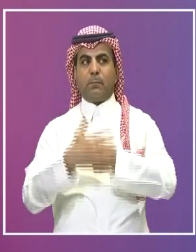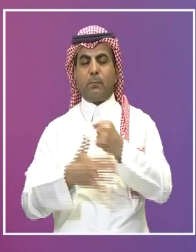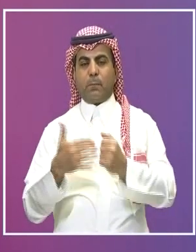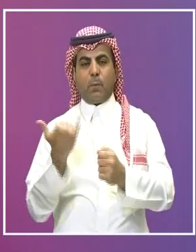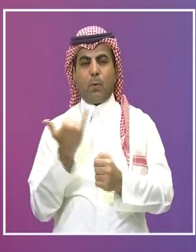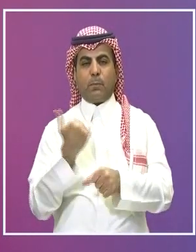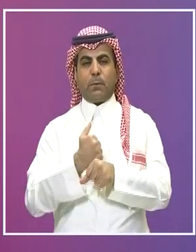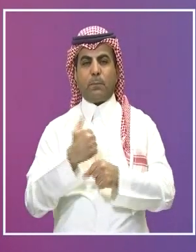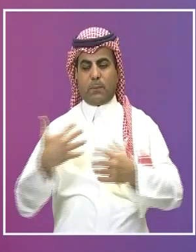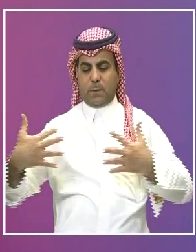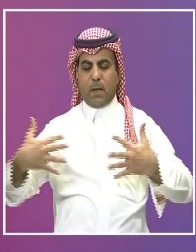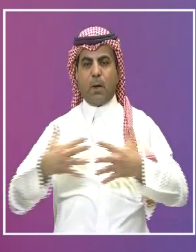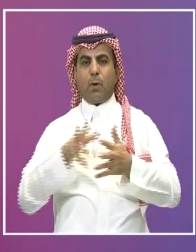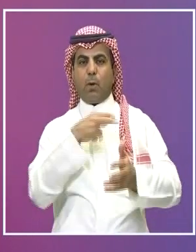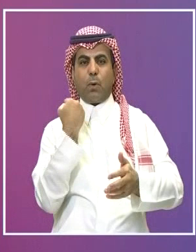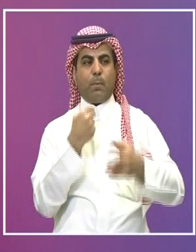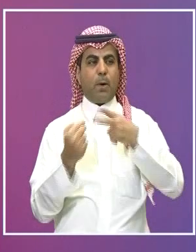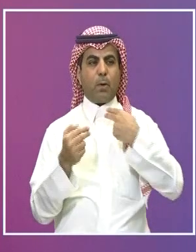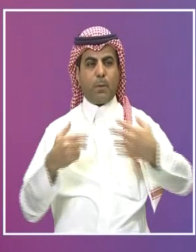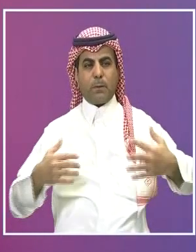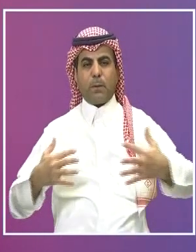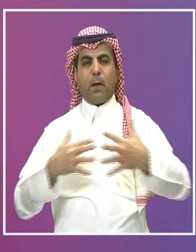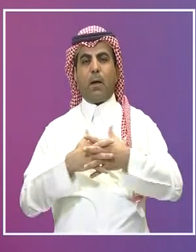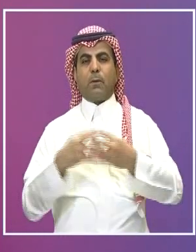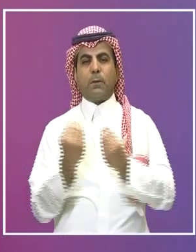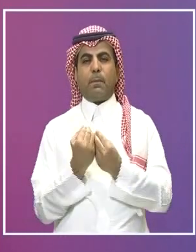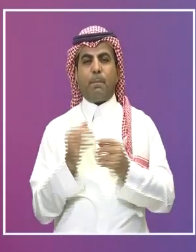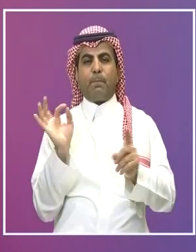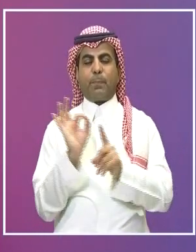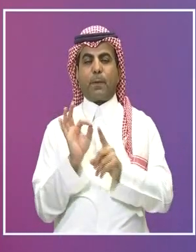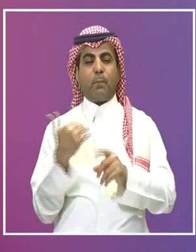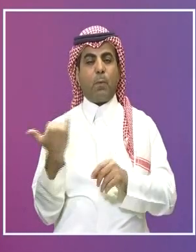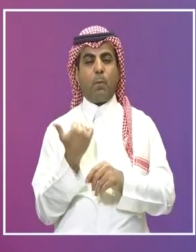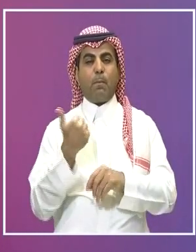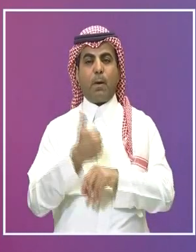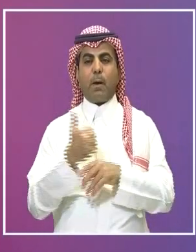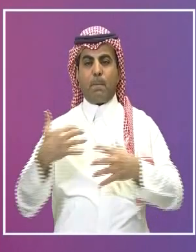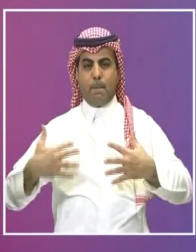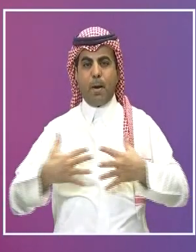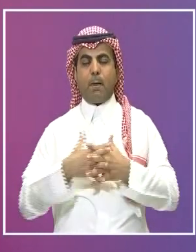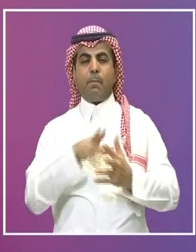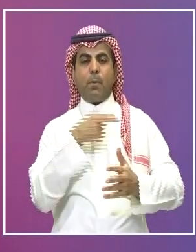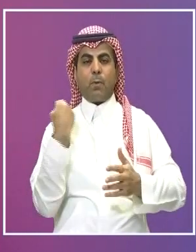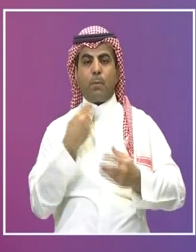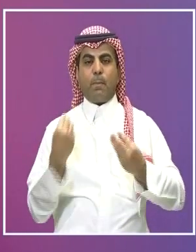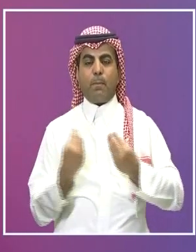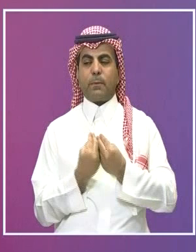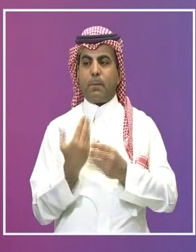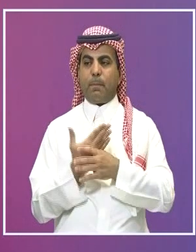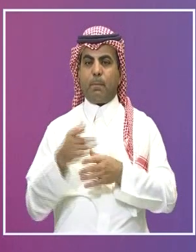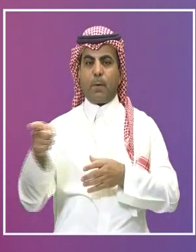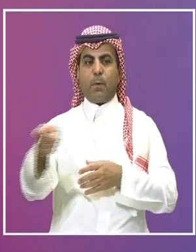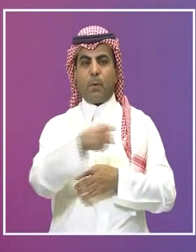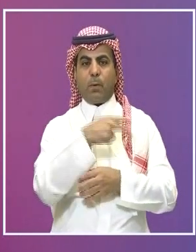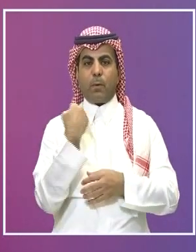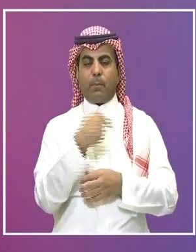جهود مكملة لكافة أجهزة الدولة، وهي متماشية في المقام الأول مع كافة المجهودات التي بذلتها